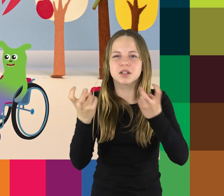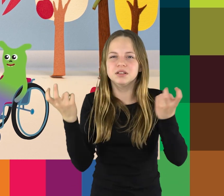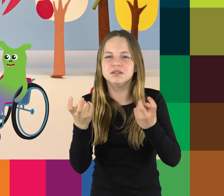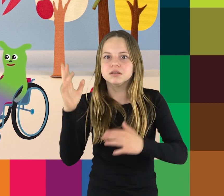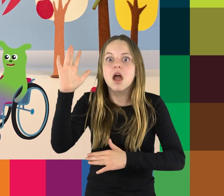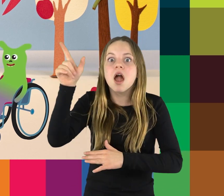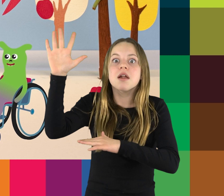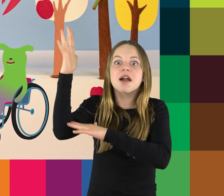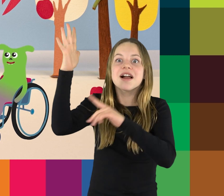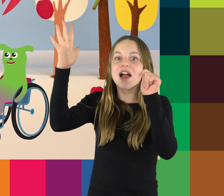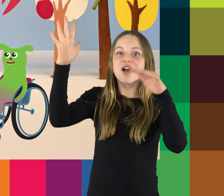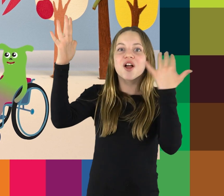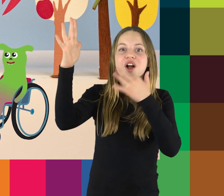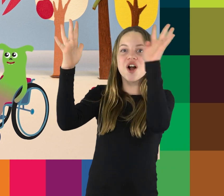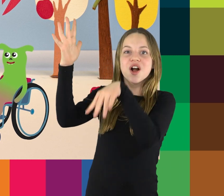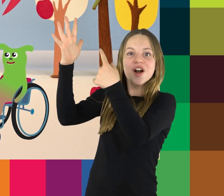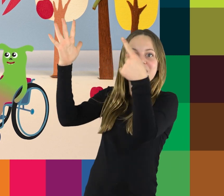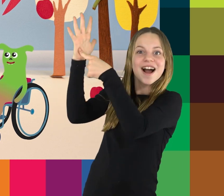J'ai trouvé la couleur sur l'arbre.